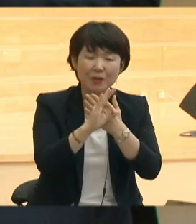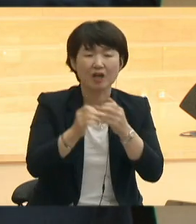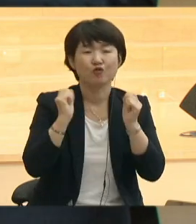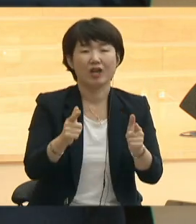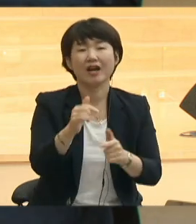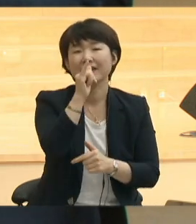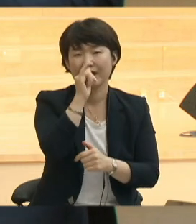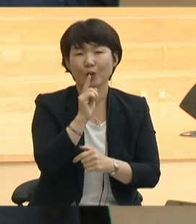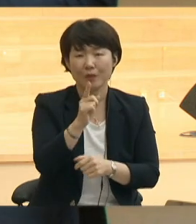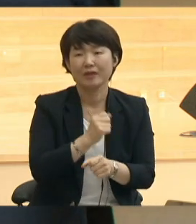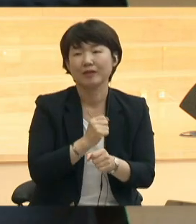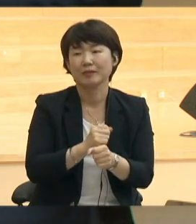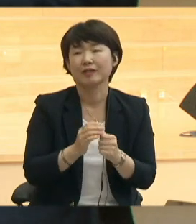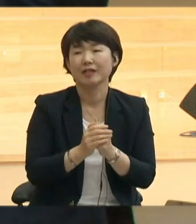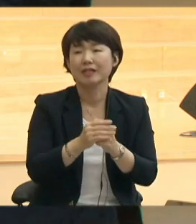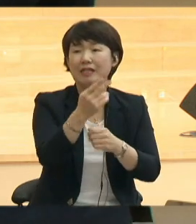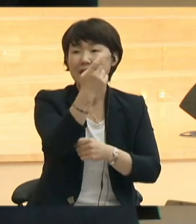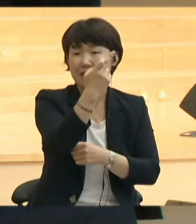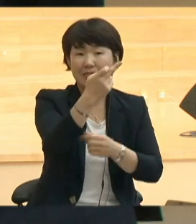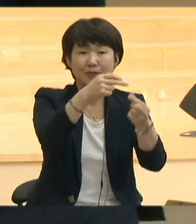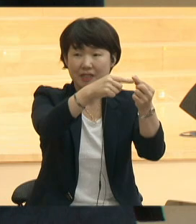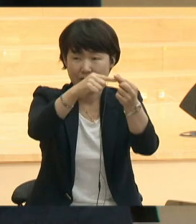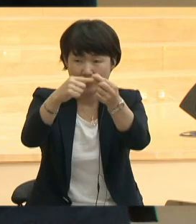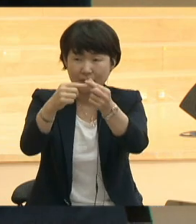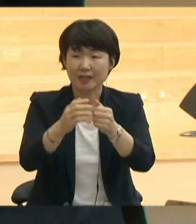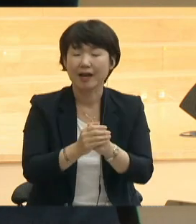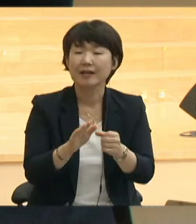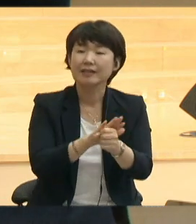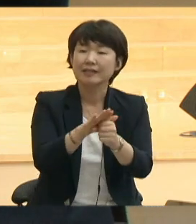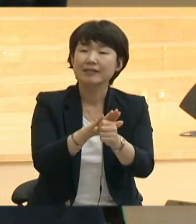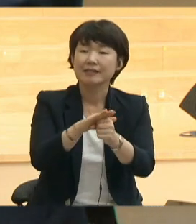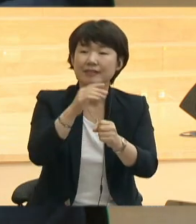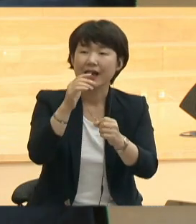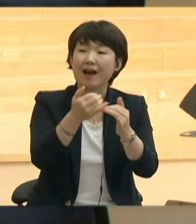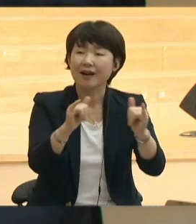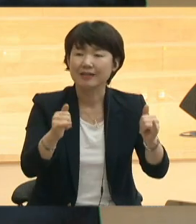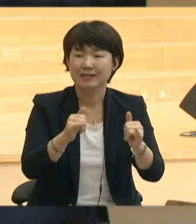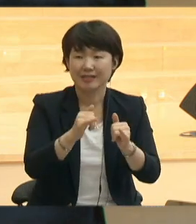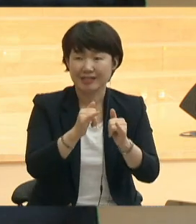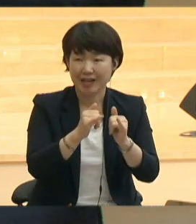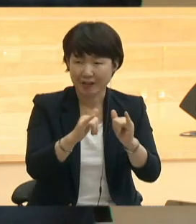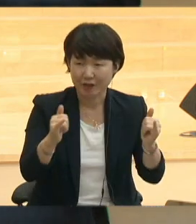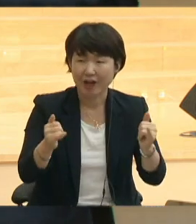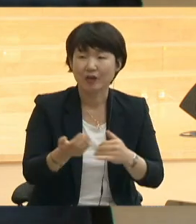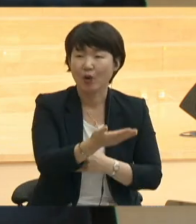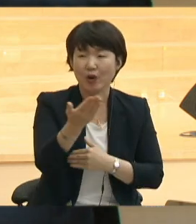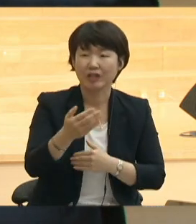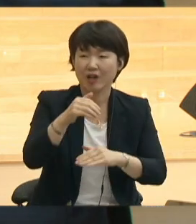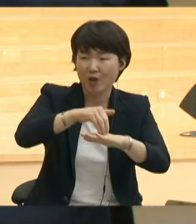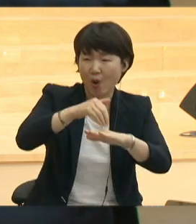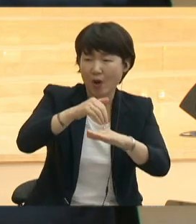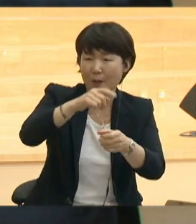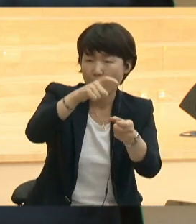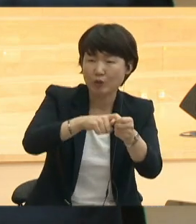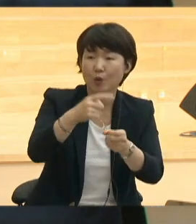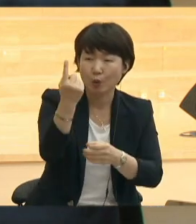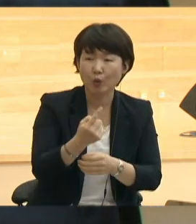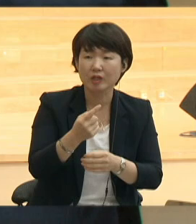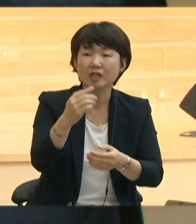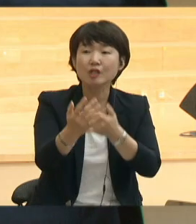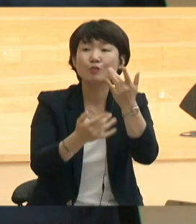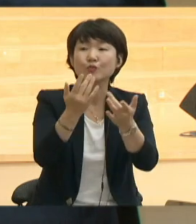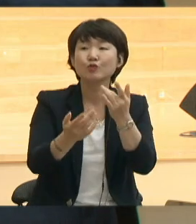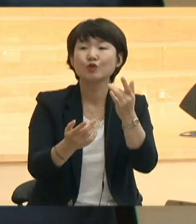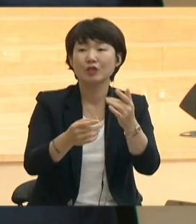있다 그렇게 말하면 12절 함 읽어 볼까요 같이 있습니다 사랑하는 자들아 시자 사람들 다 너희를 연단 하러 오는 불 시험을